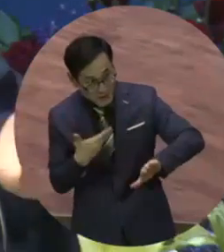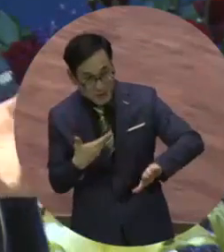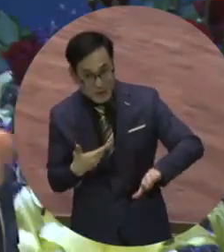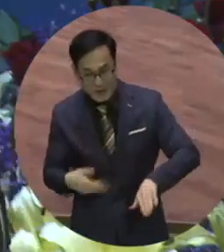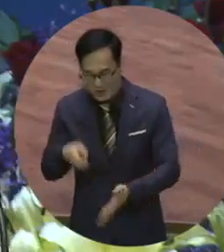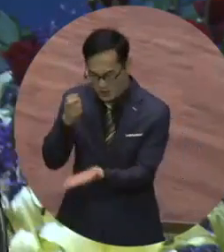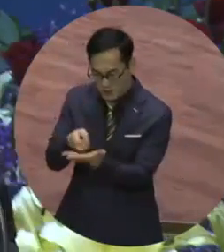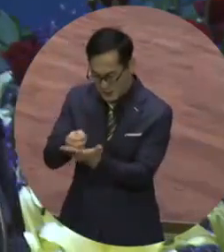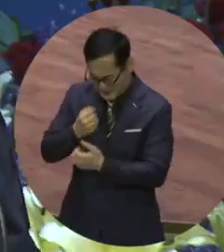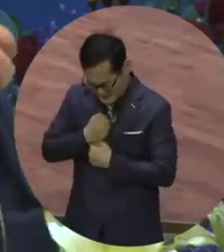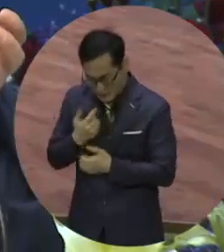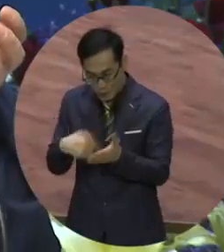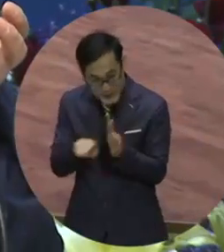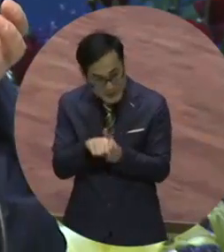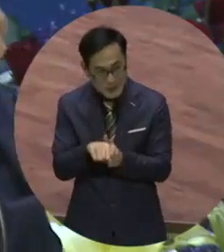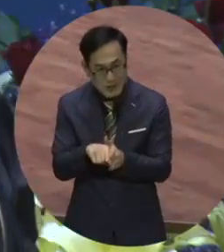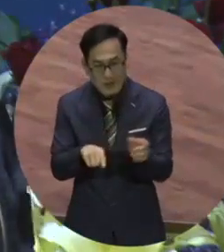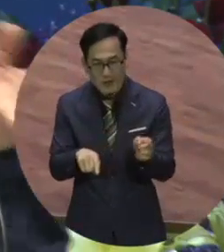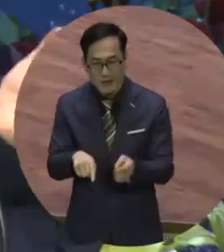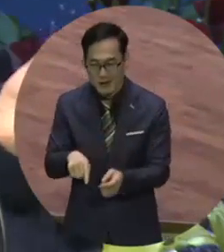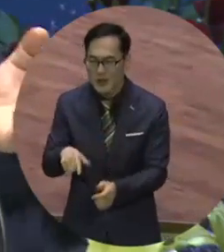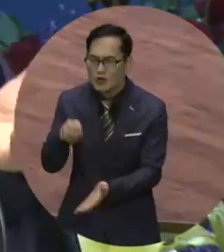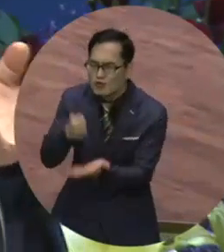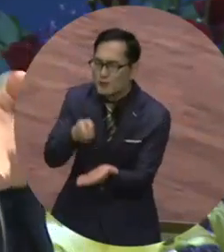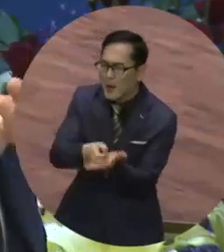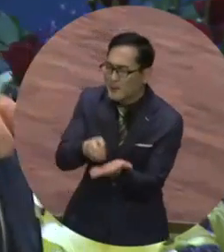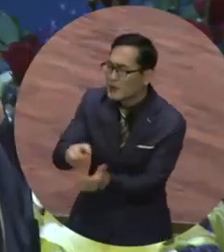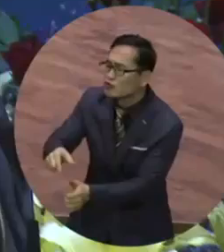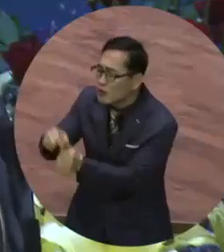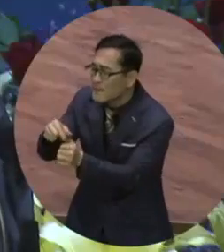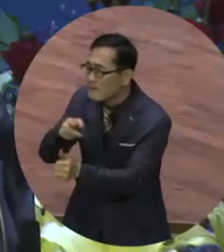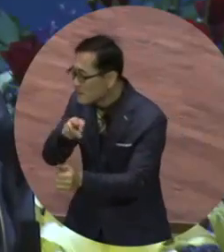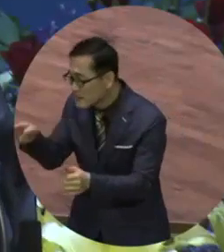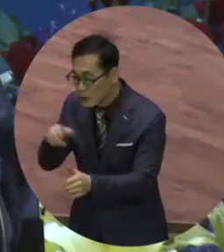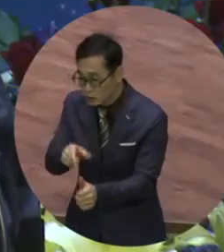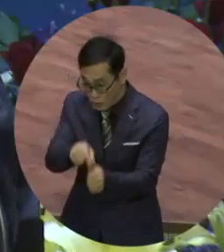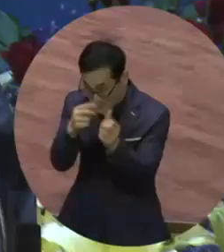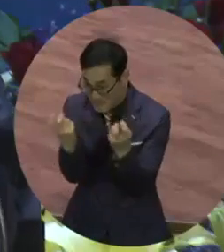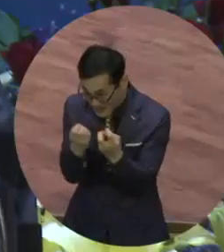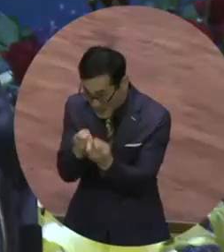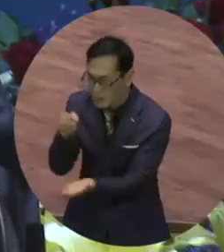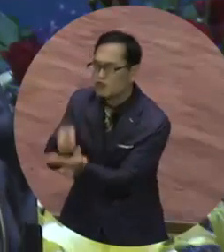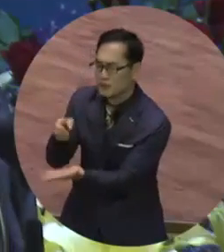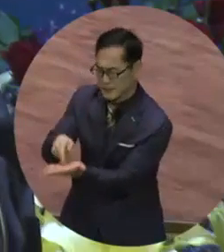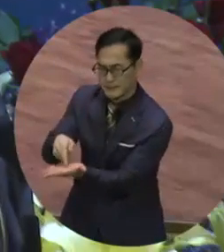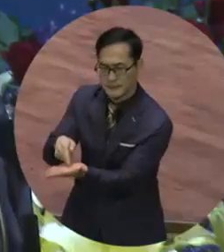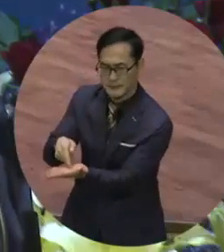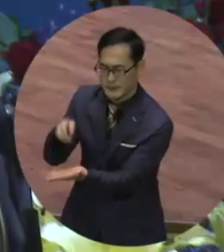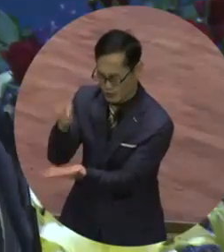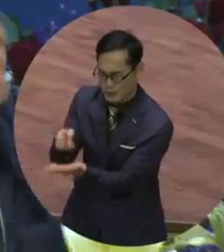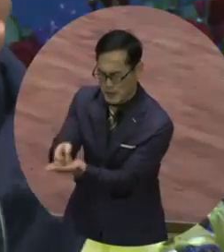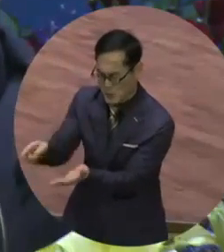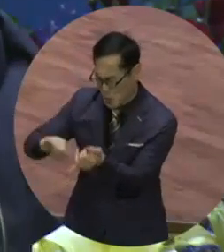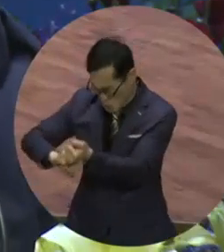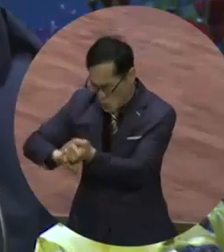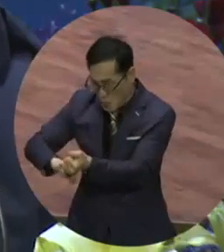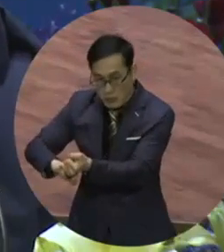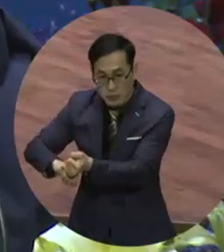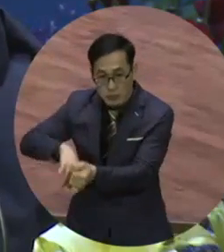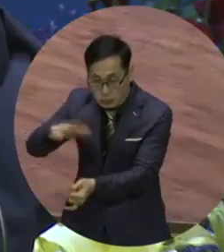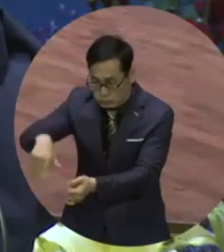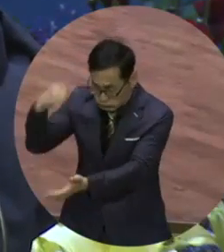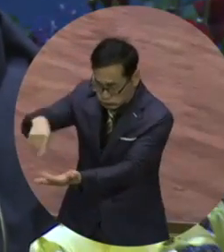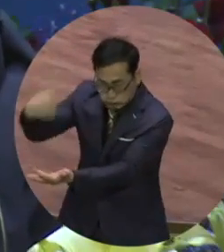지켜야 구원받는다고 수천 년 동안 강조해 왔던 이 바리새인 시간 대제사장들 이